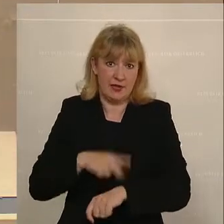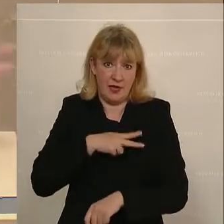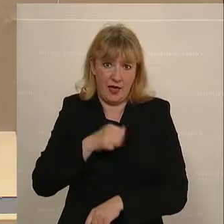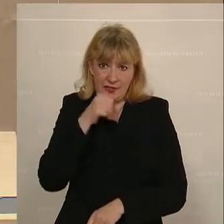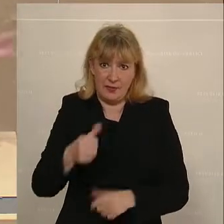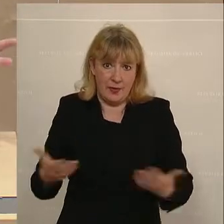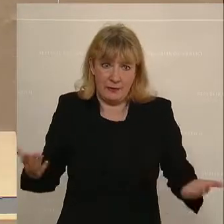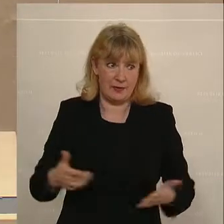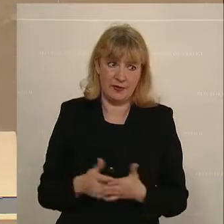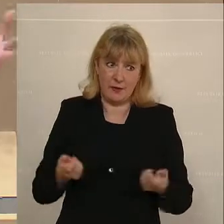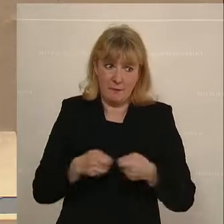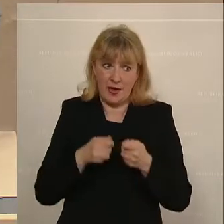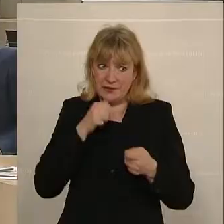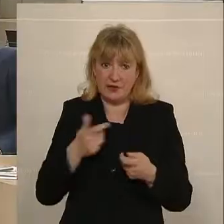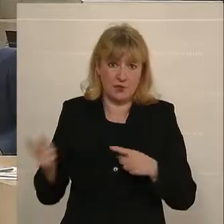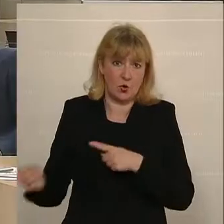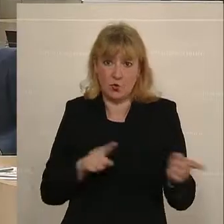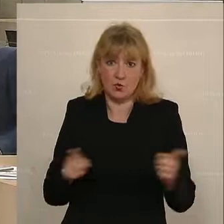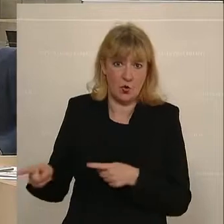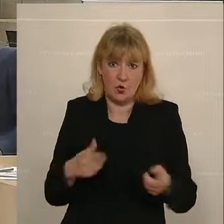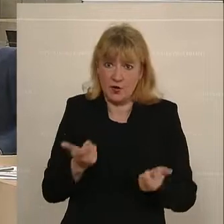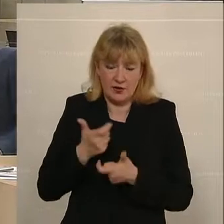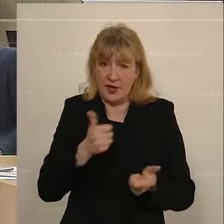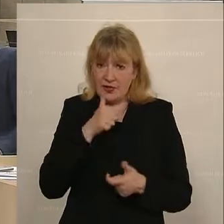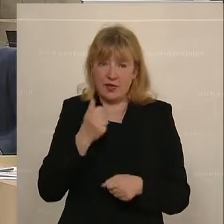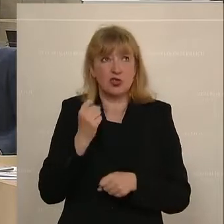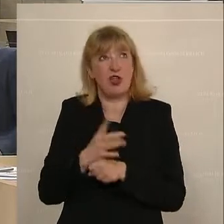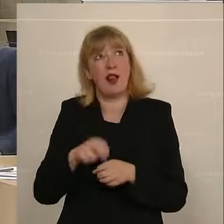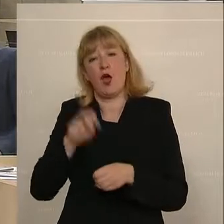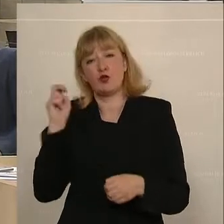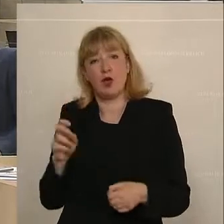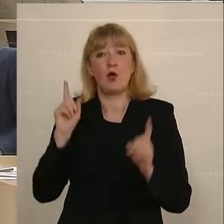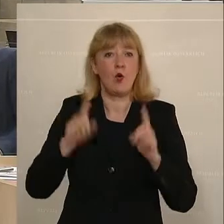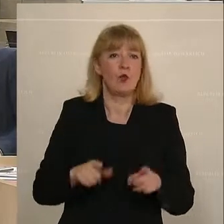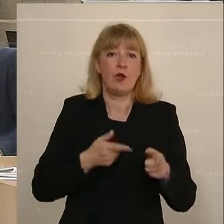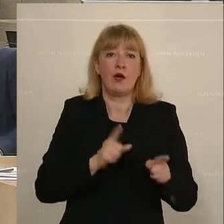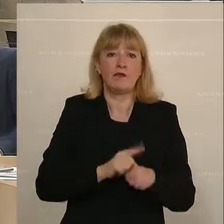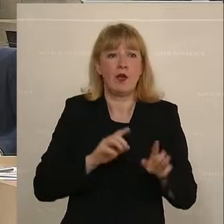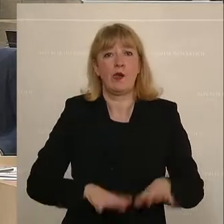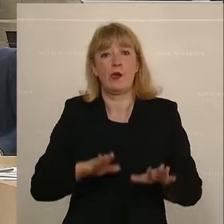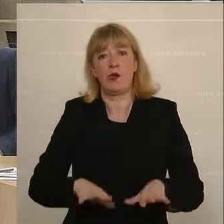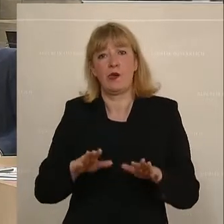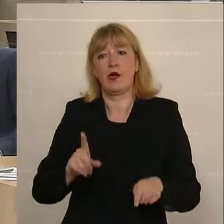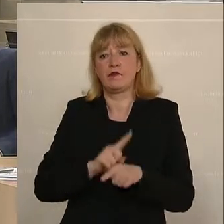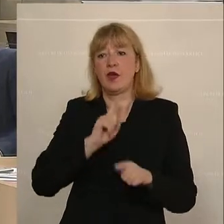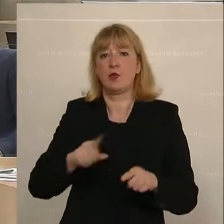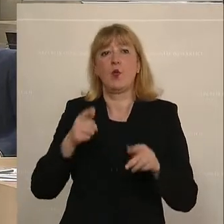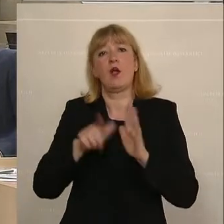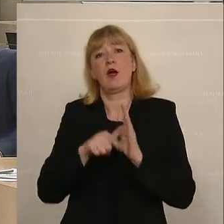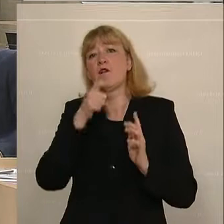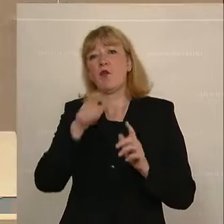Geht nicht zusammen. Kann ich sagen, so schnell als möglich den Ausstieg. Und dann aber immer nur bei den Ankündigungen in den